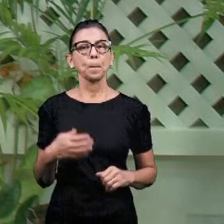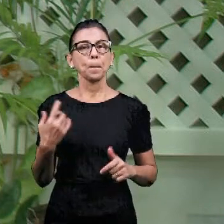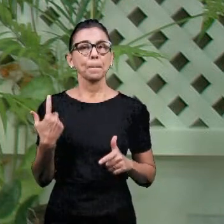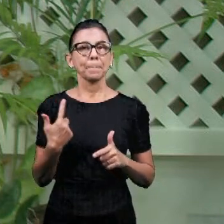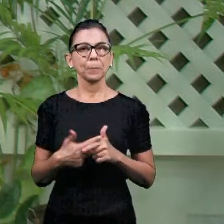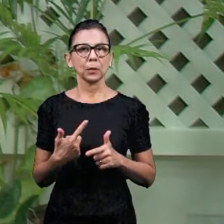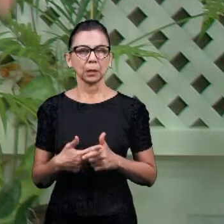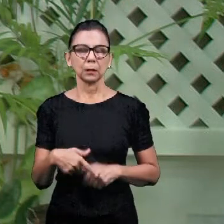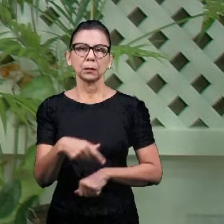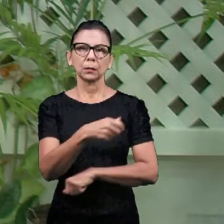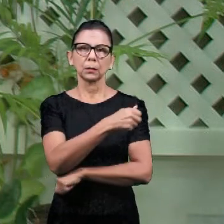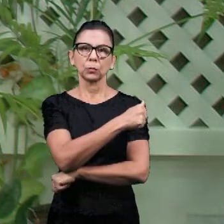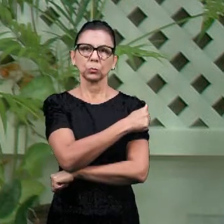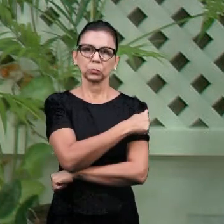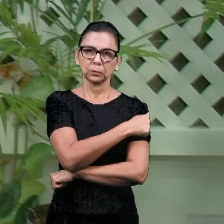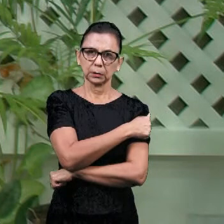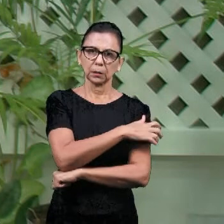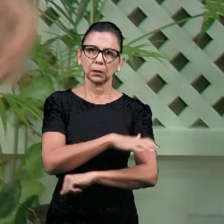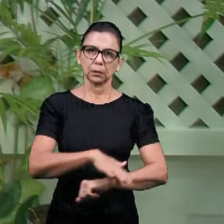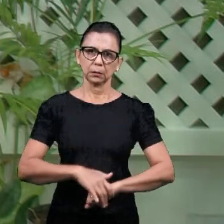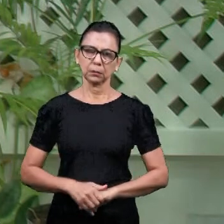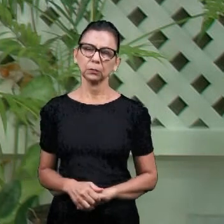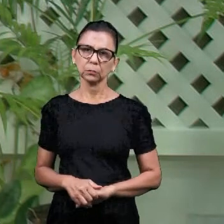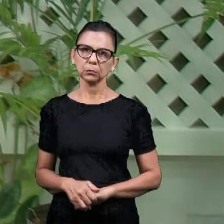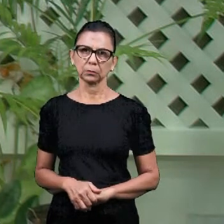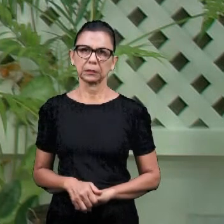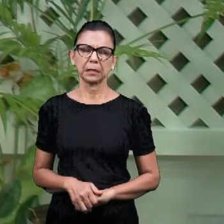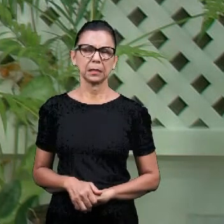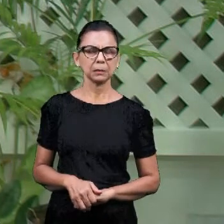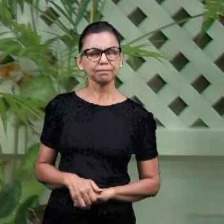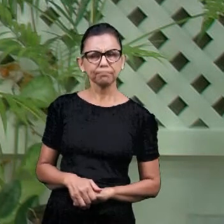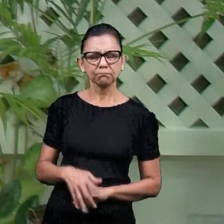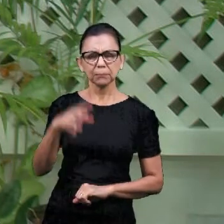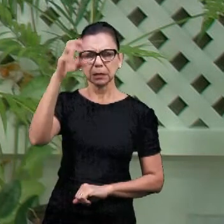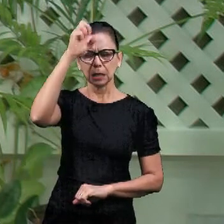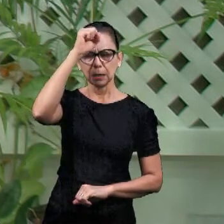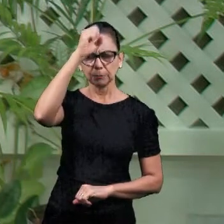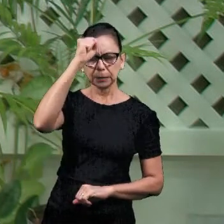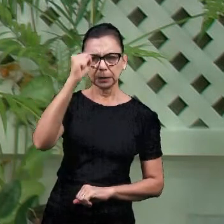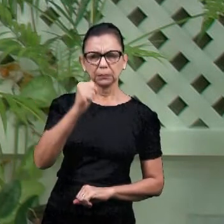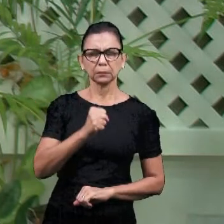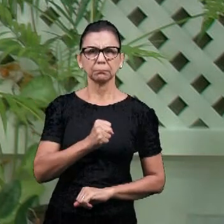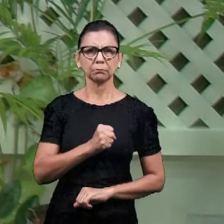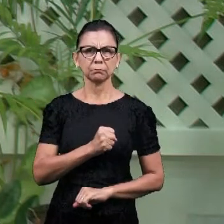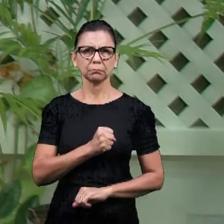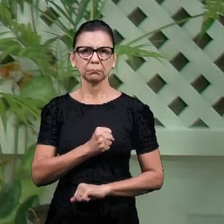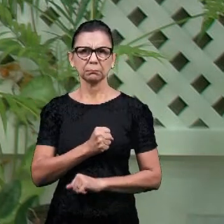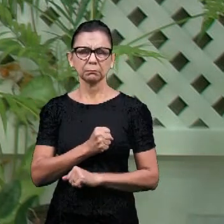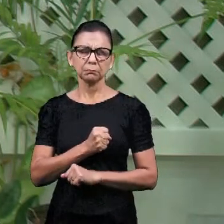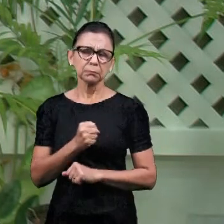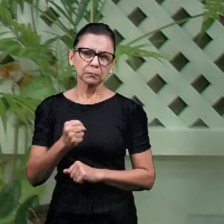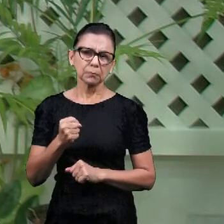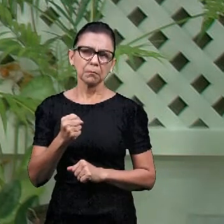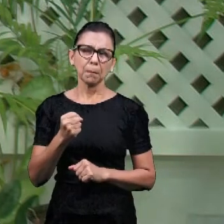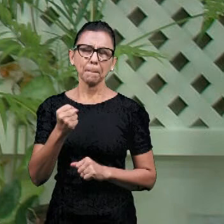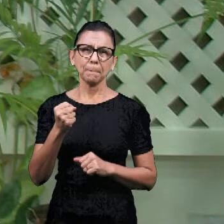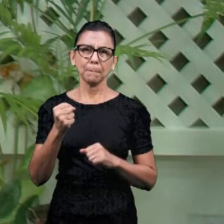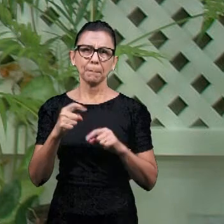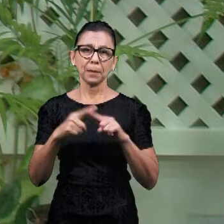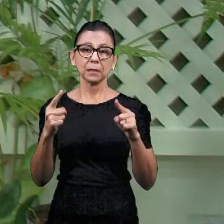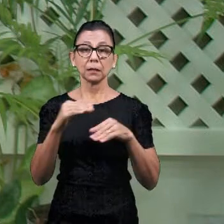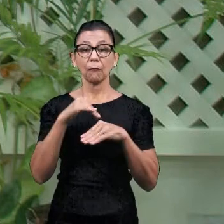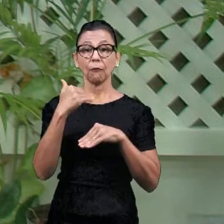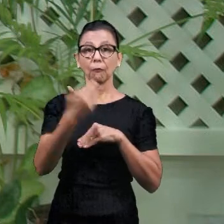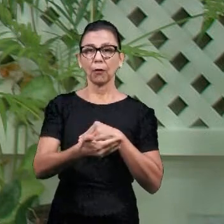faire ce que tu penses qui n'est pas bien, des fois, c'est même mieux que ta